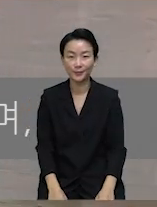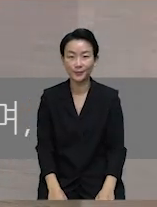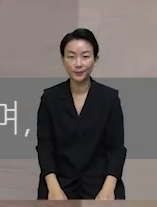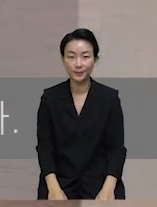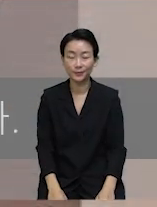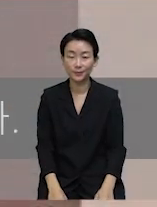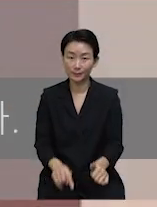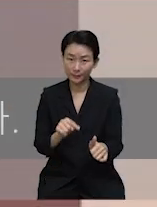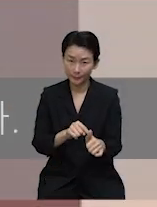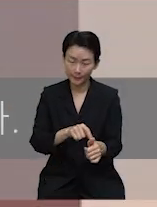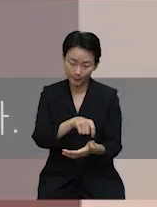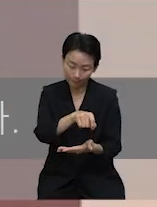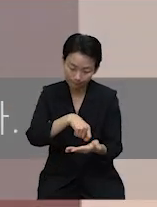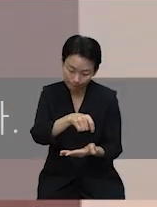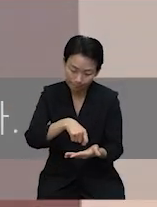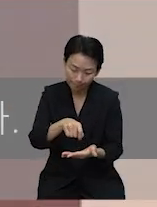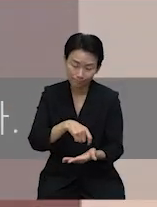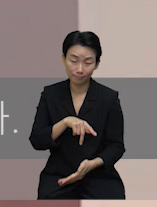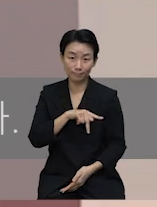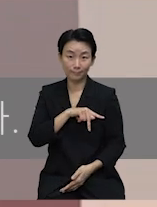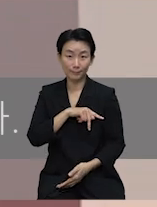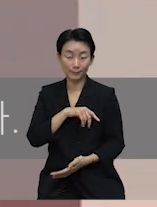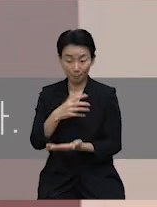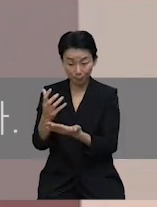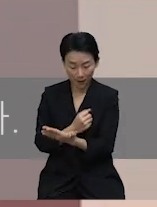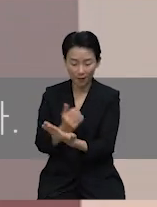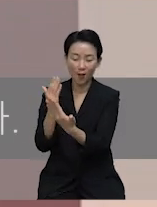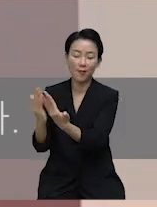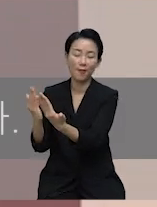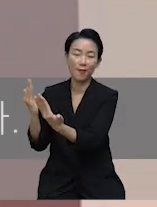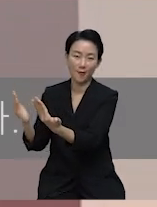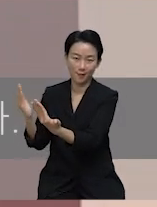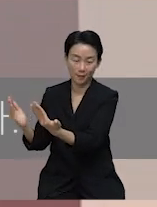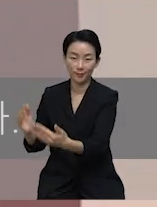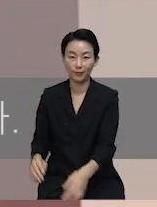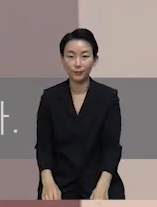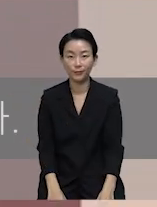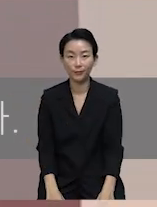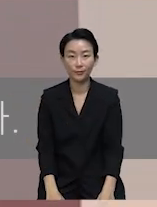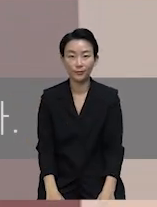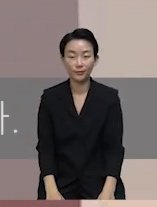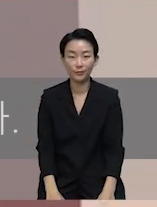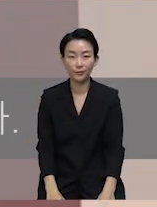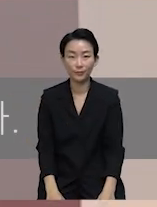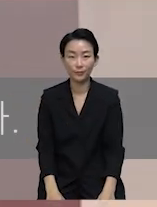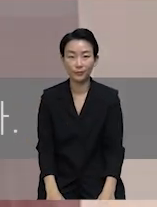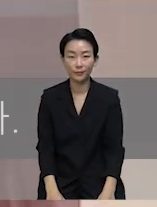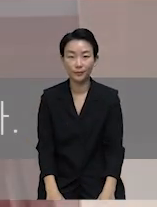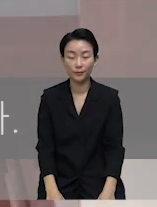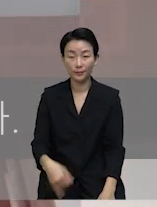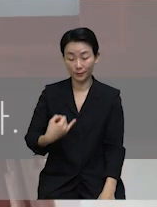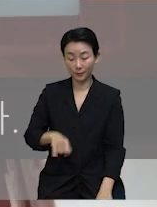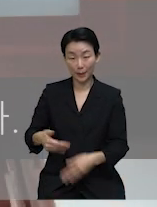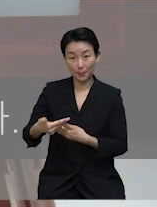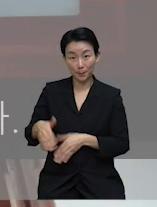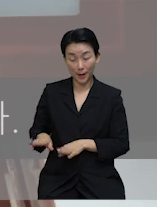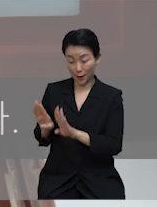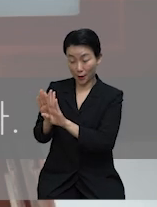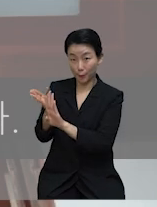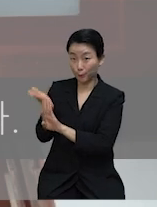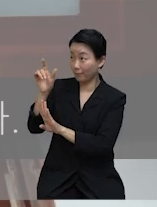있으며 선생님의 글과 선생님이 받으신 훈장 등이 전시되어 있습니다.